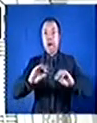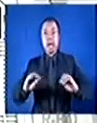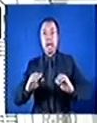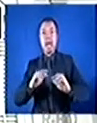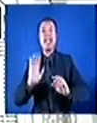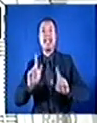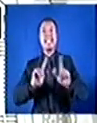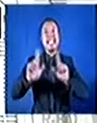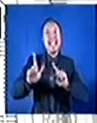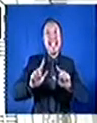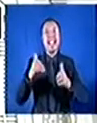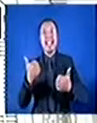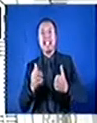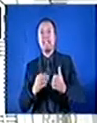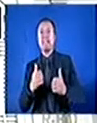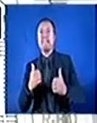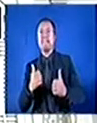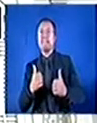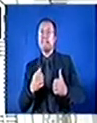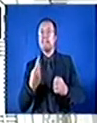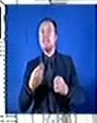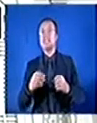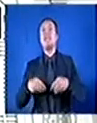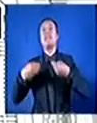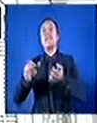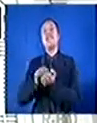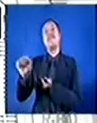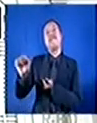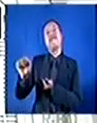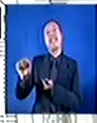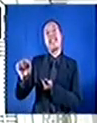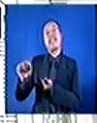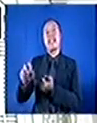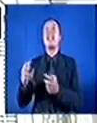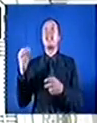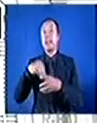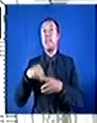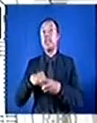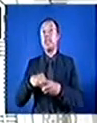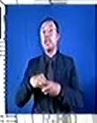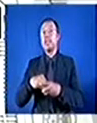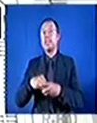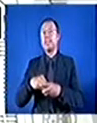dan akan dilakukan sertifikasi serta